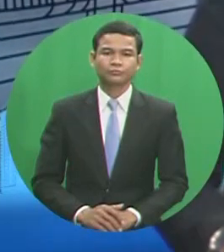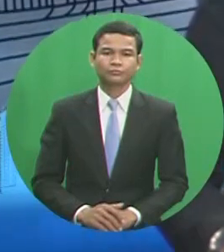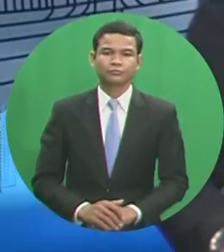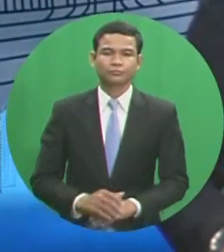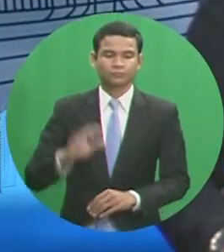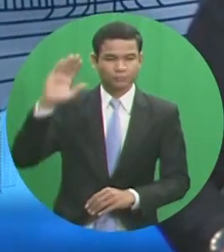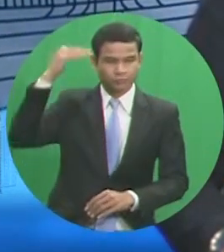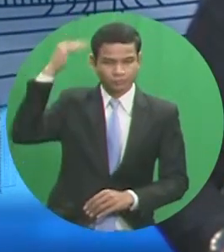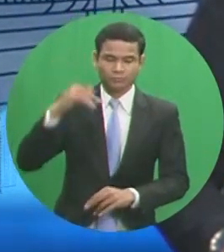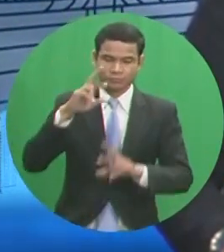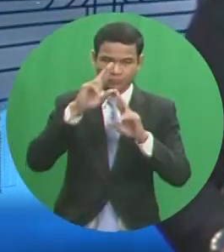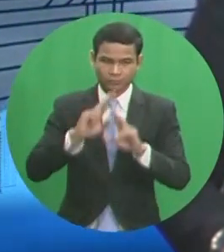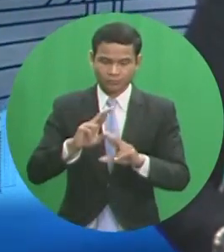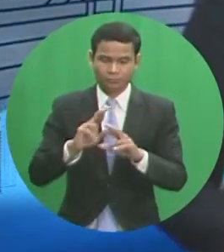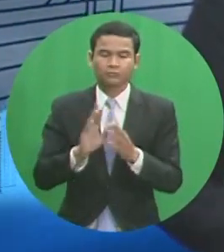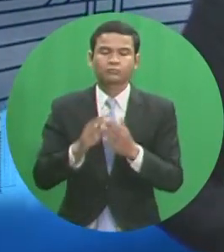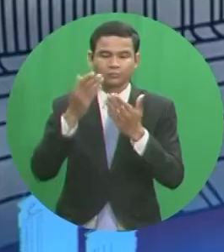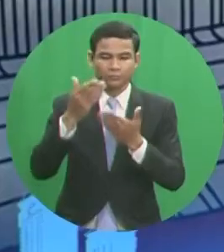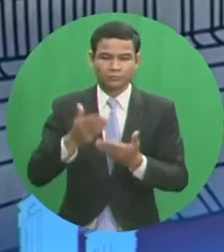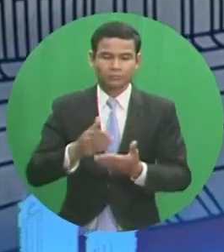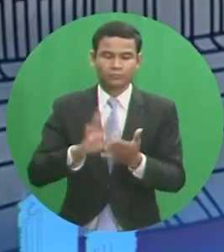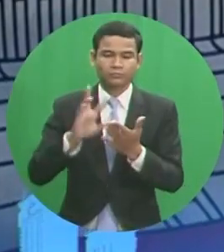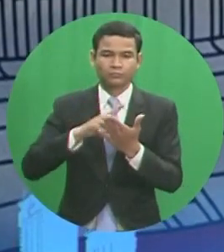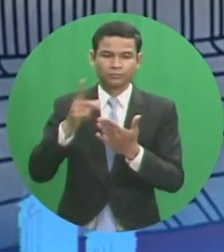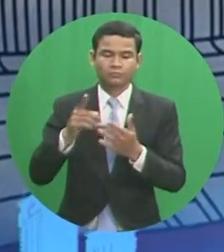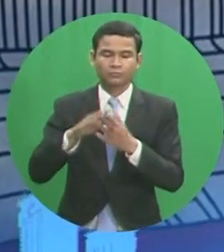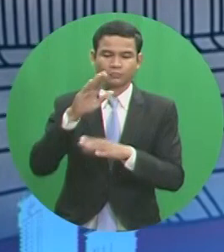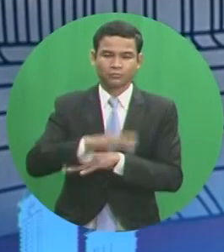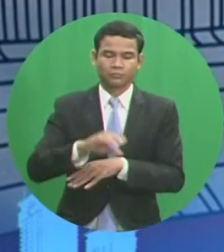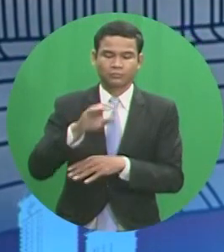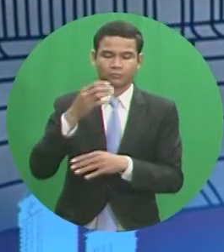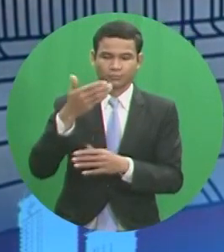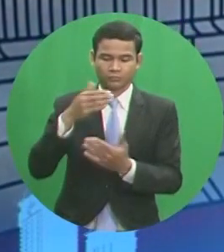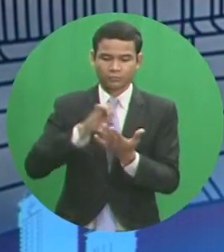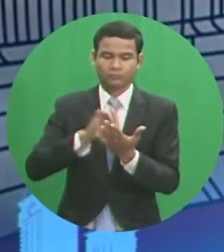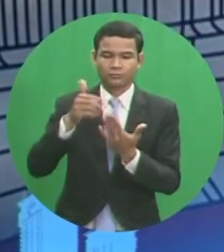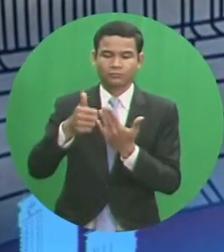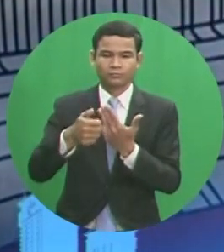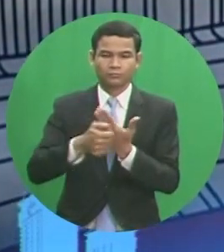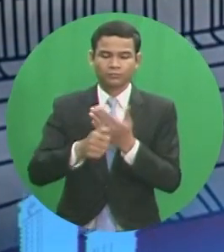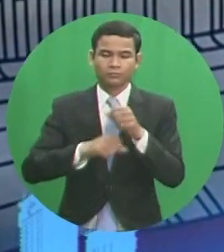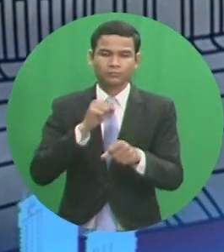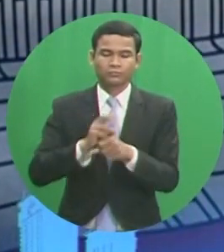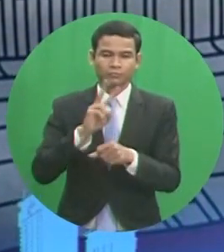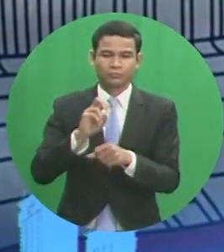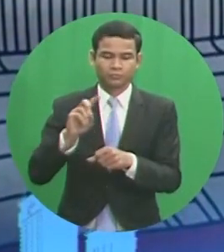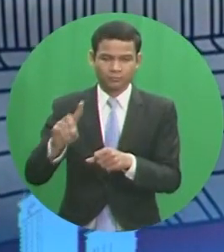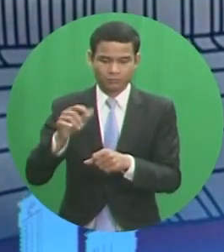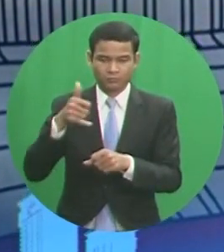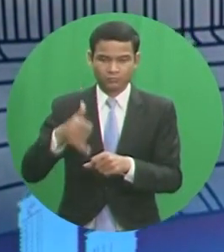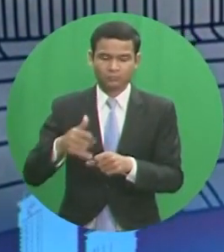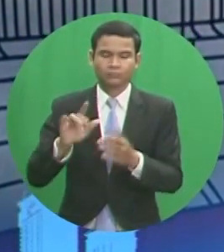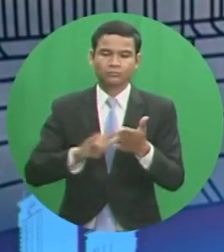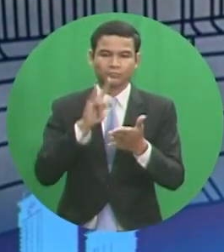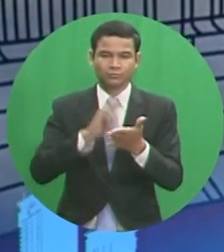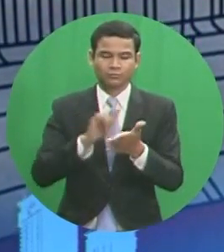ตุรกีสนิกชนเชียตีกรมหนึ่งเชียตีเมตรัยในรัสเซียทั้งไงตีประมุ่นคายมินิชนำปีปอนมาเผยมุ่ยนี้ประมุ